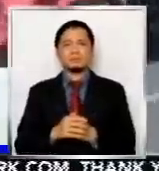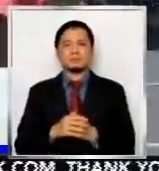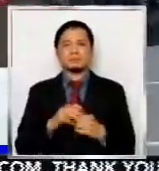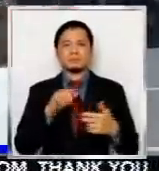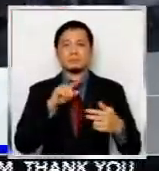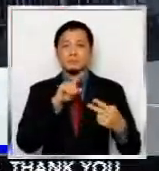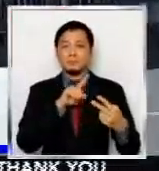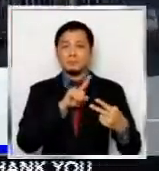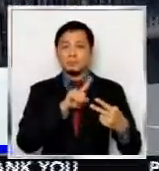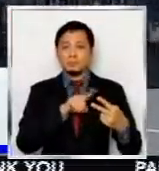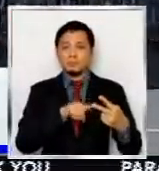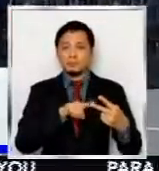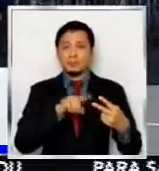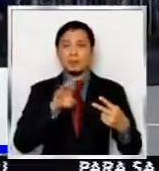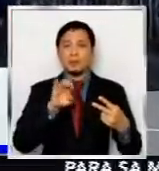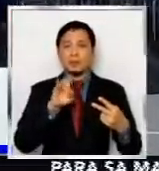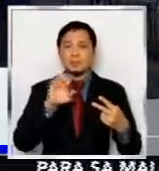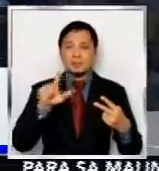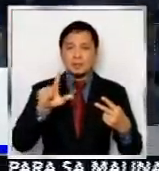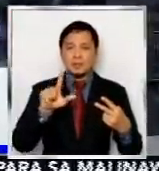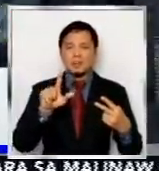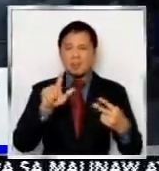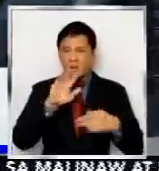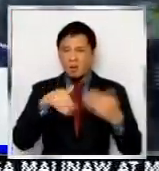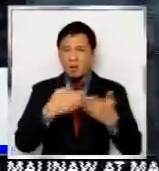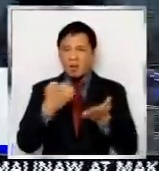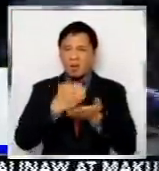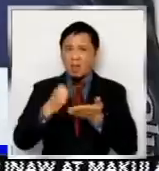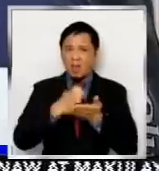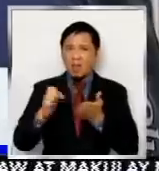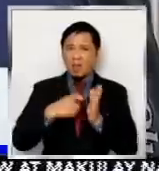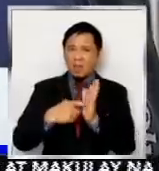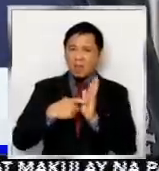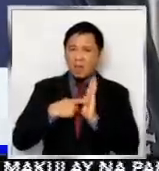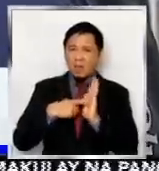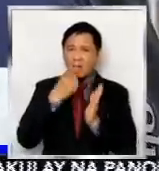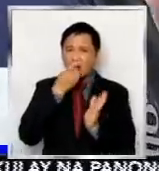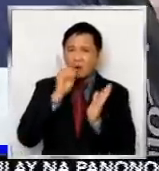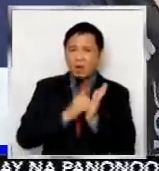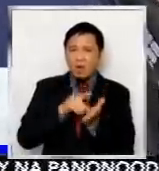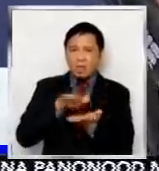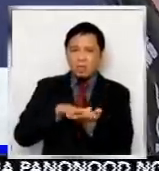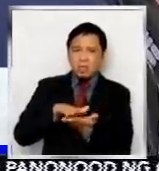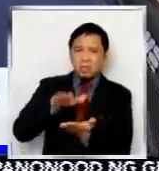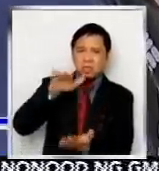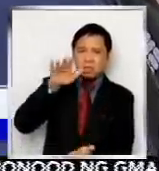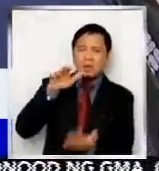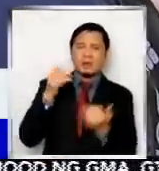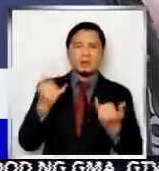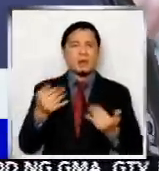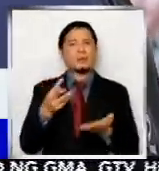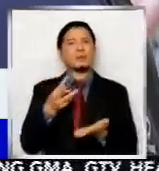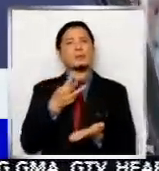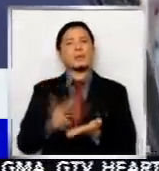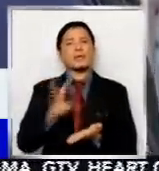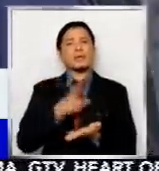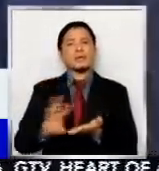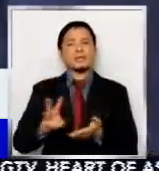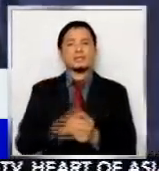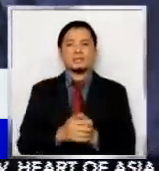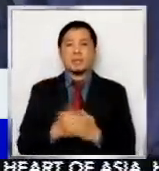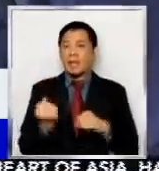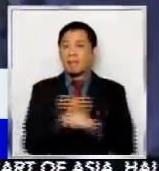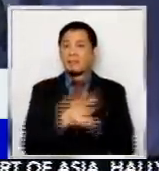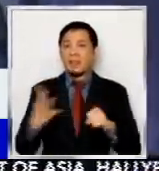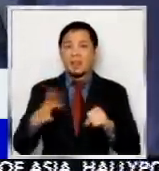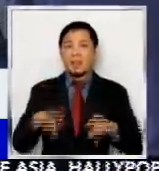wala ang ginastos niya sa requirements para lang makabiyahe. Lahat ng binayad namin, yung swab test, wala. Cancel. Imbis